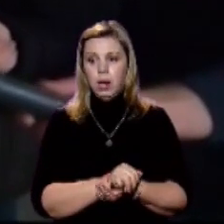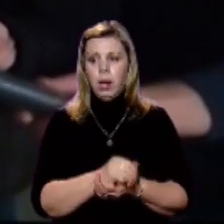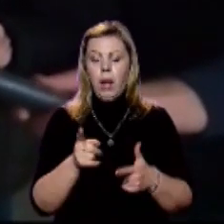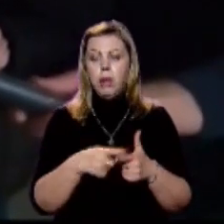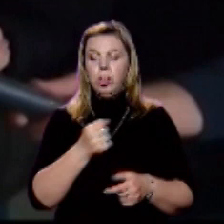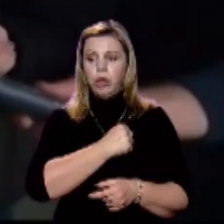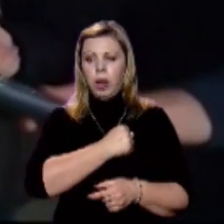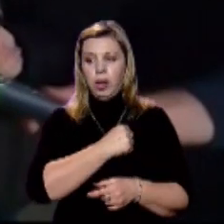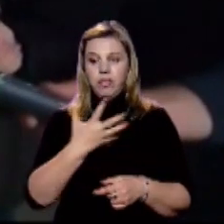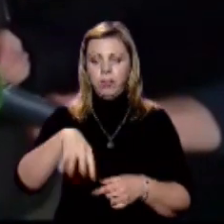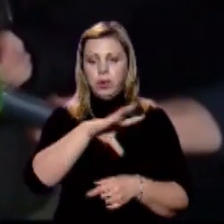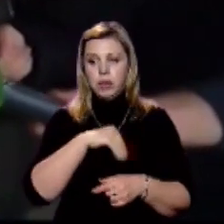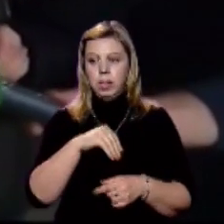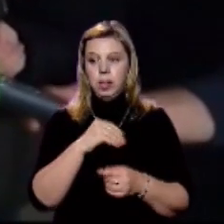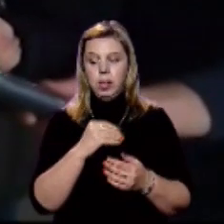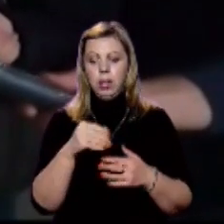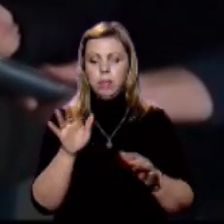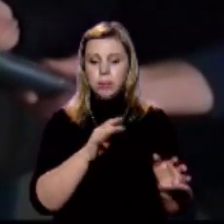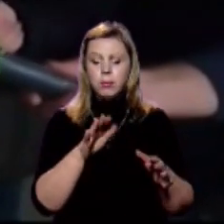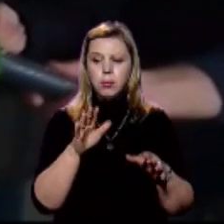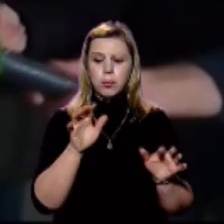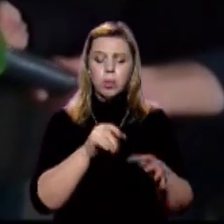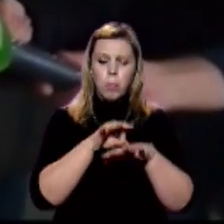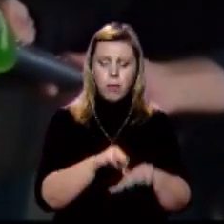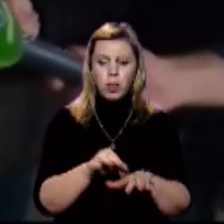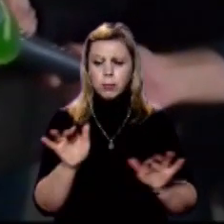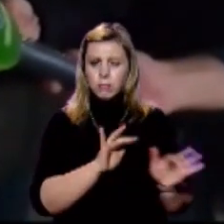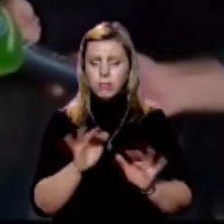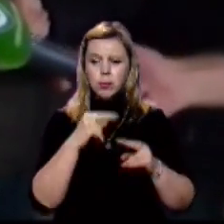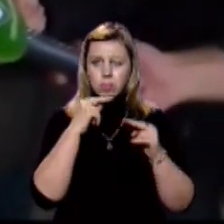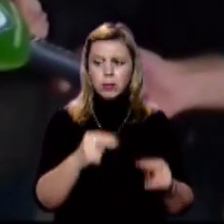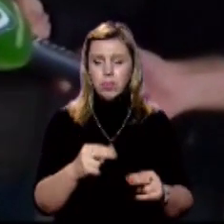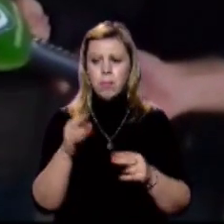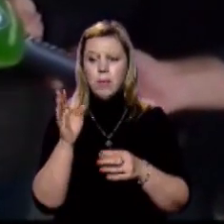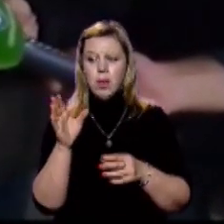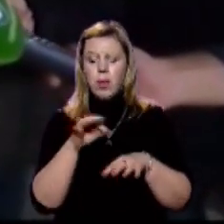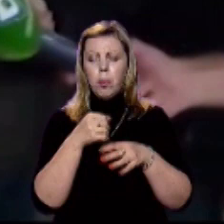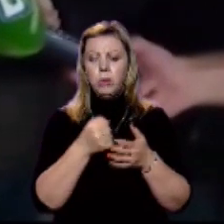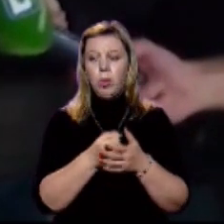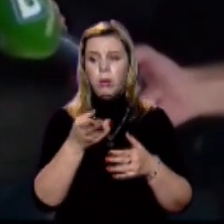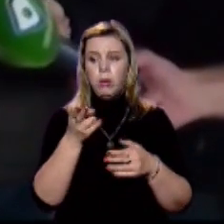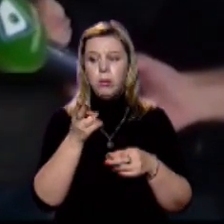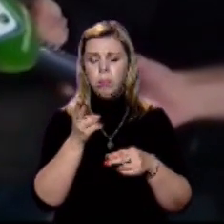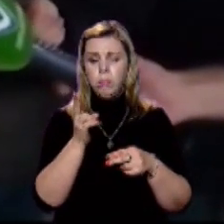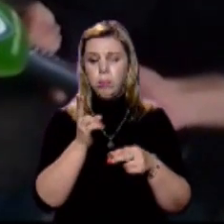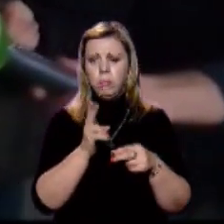Але, на жаль, всі протишокові заходи, які йому проводились, привели до